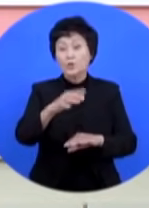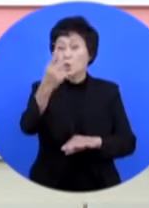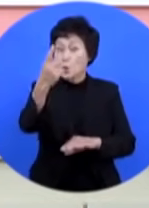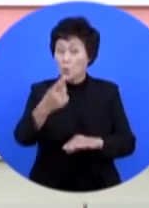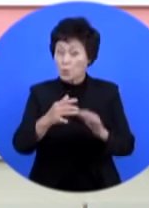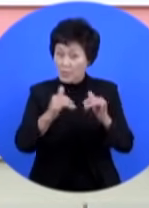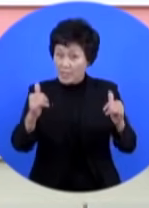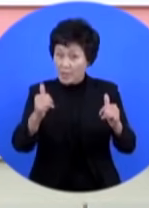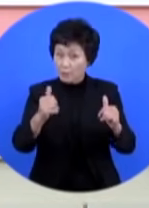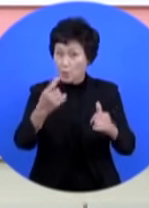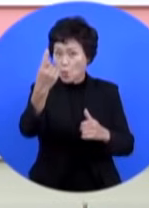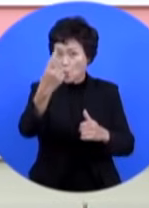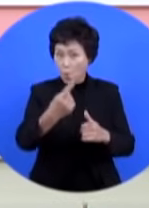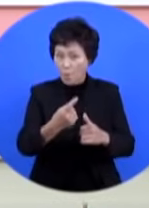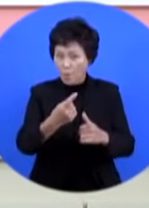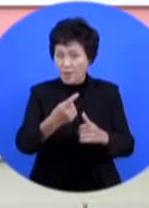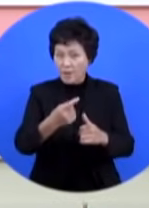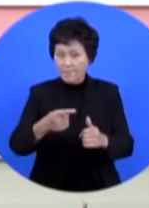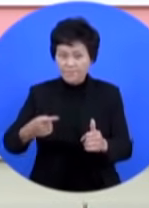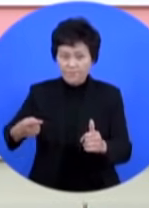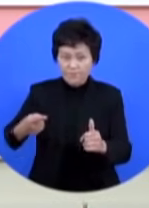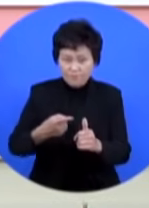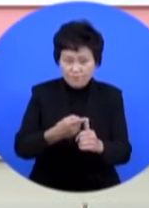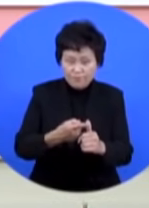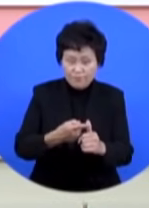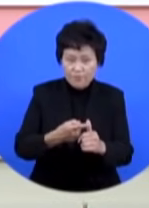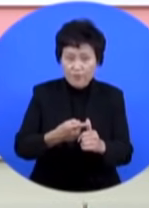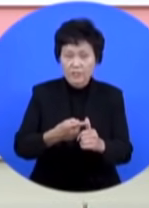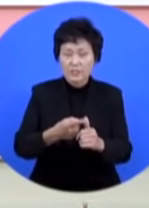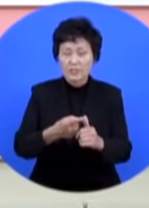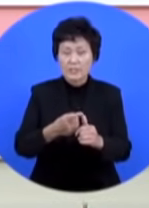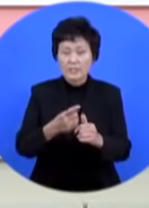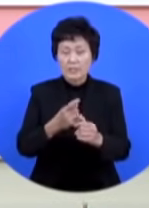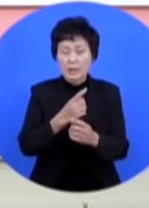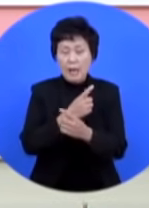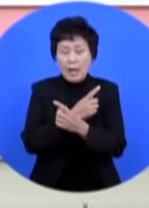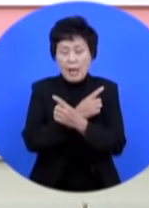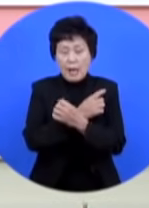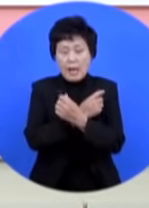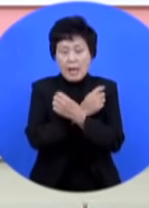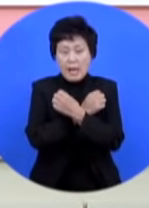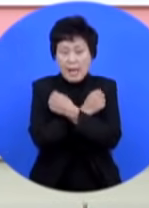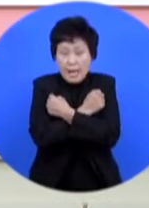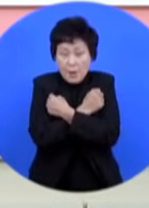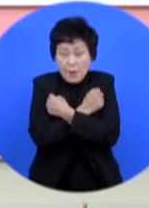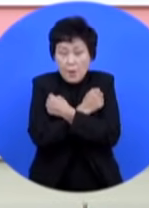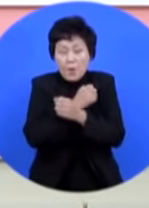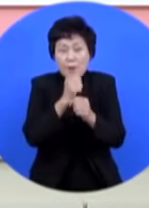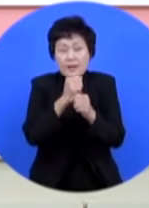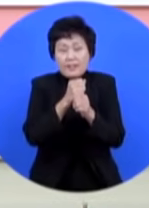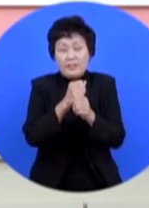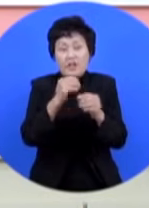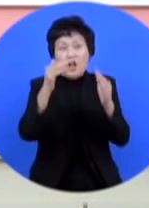목을 잘라서 핵을 만들어서 자기 집 문 앞에 그런 보던 사사람들입니다.